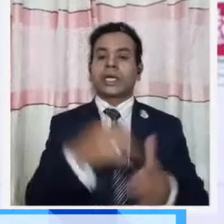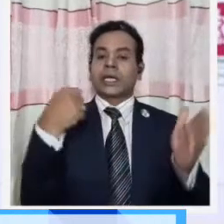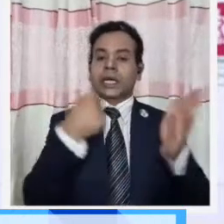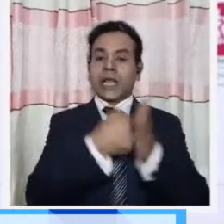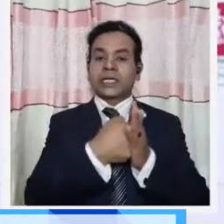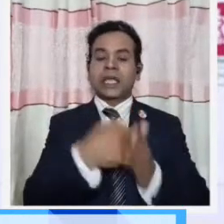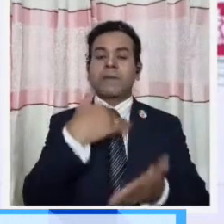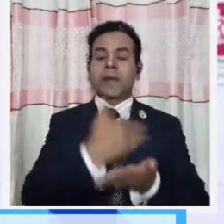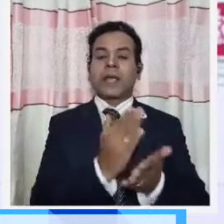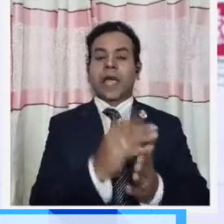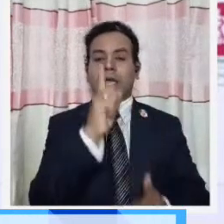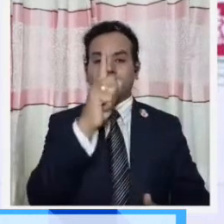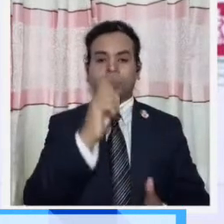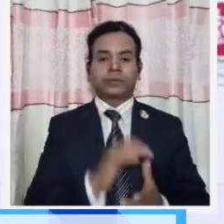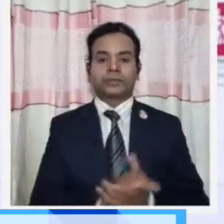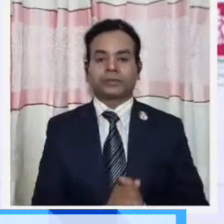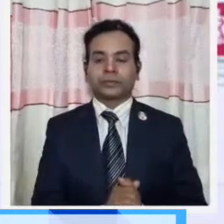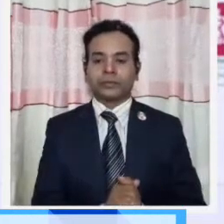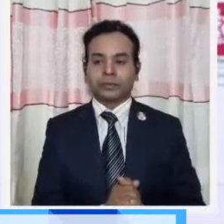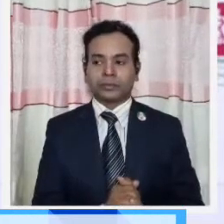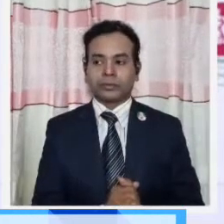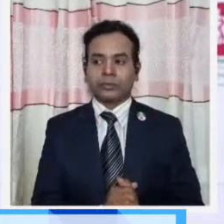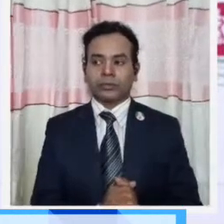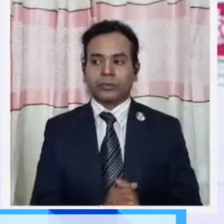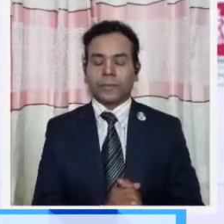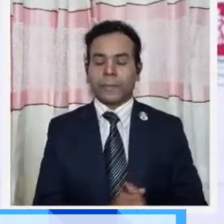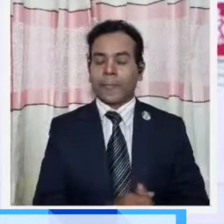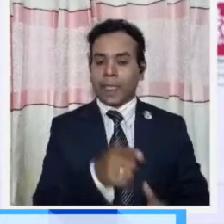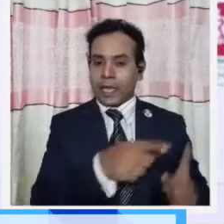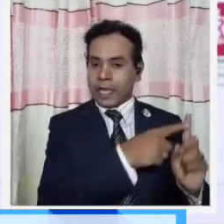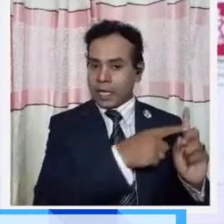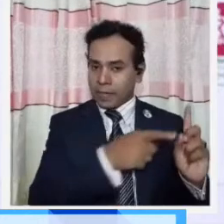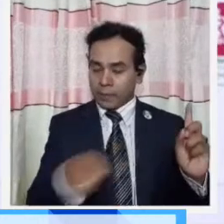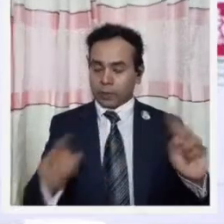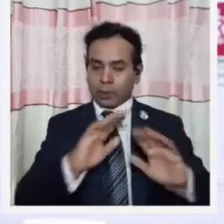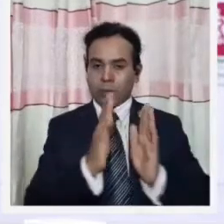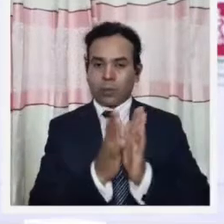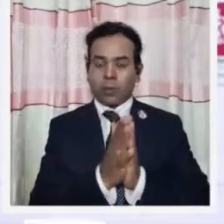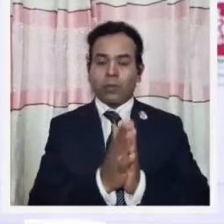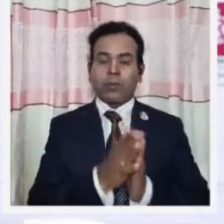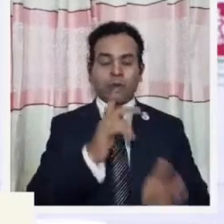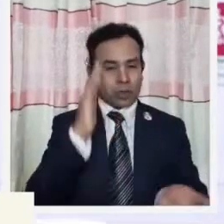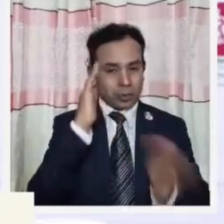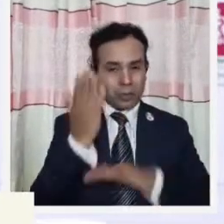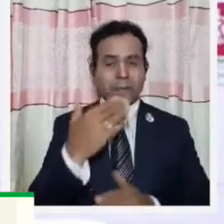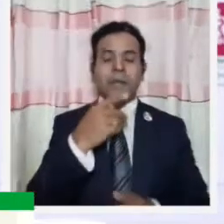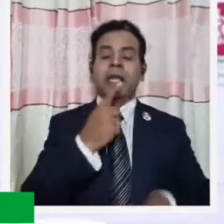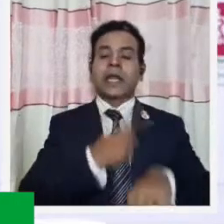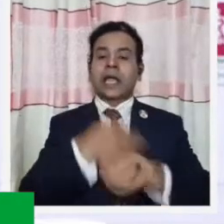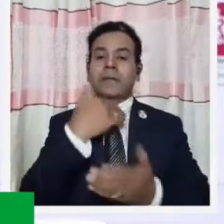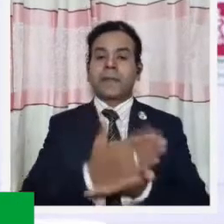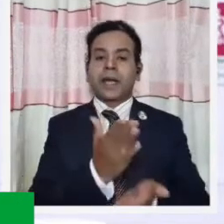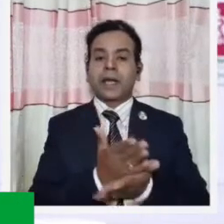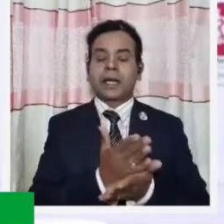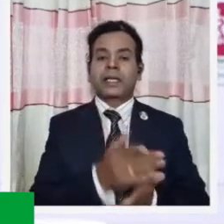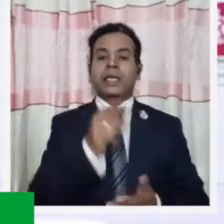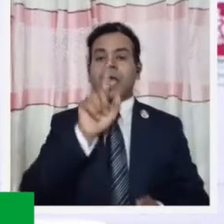করে, রংপুর এবং সিলেট বিভাগে ৩ জন করে, বরিশালে ২ জন এবং রাজশাহী বিভাগের ১ জন।